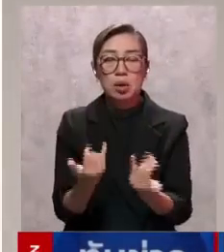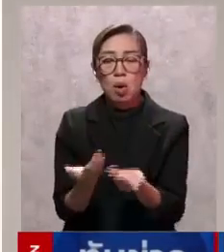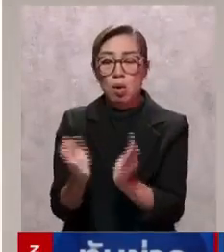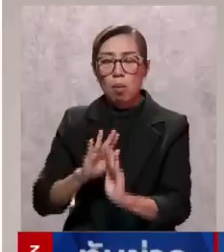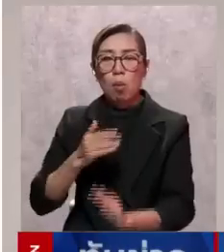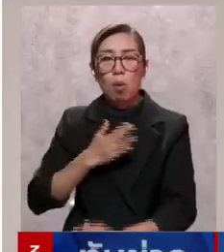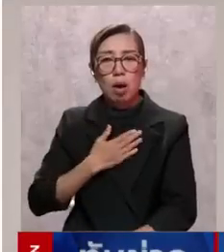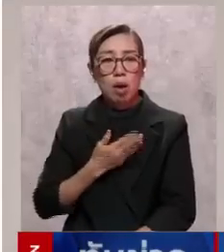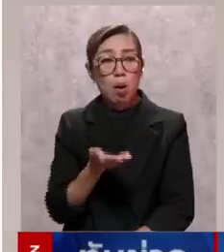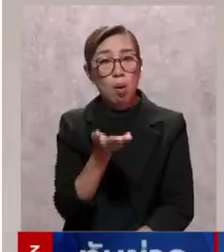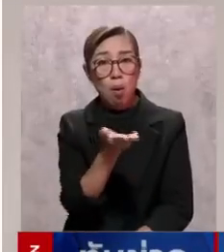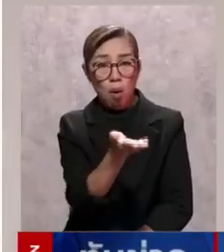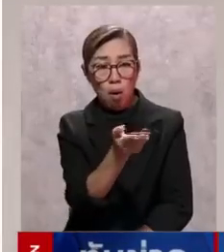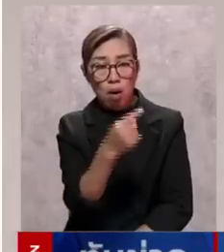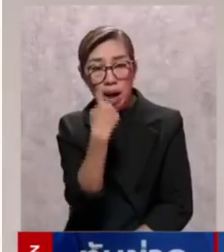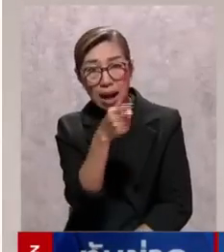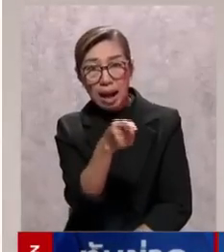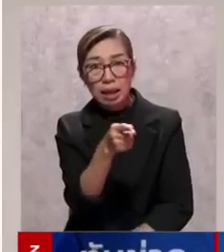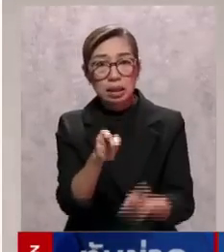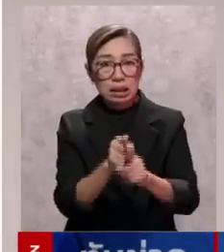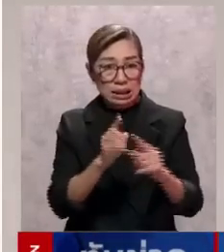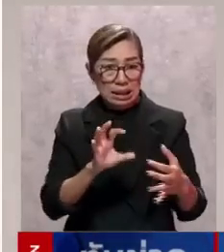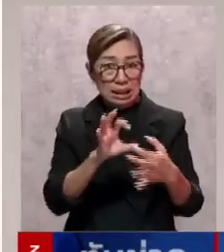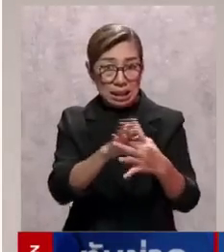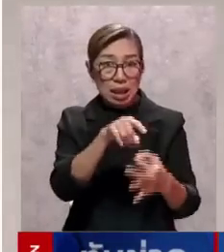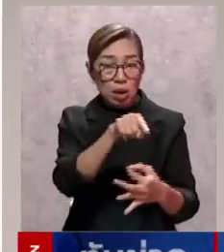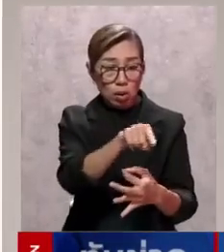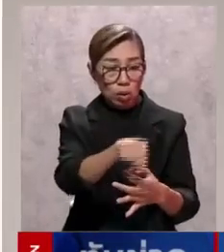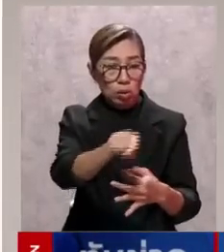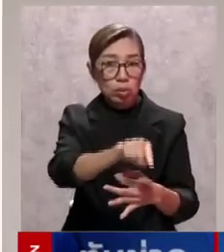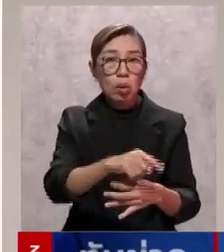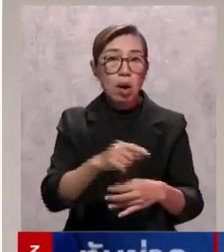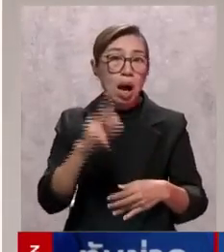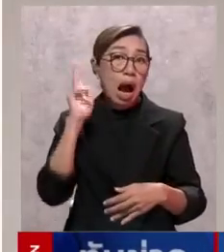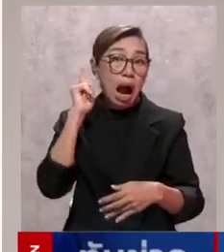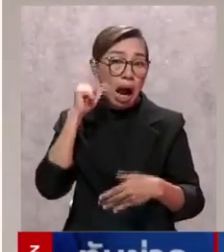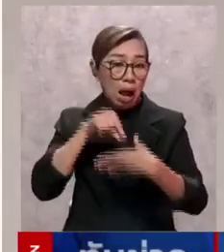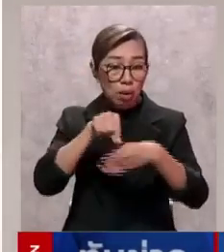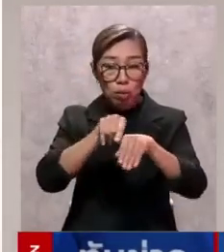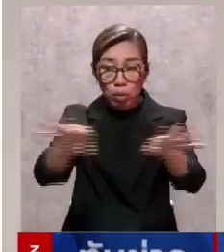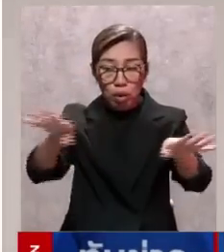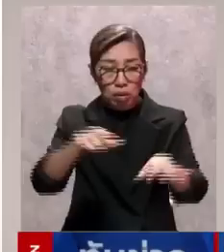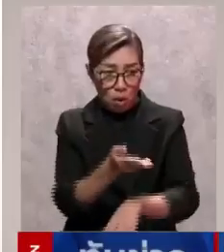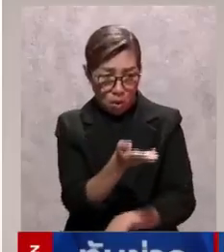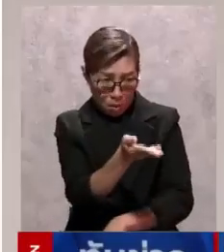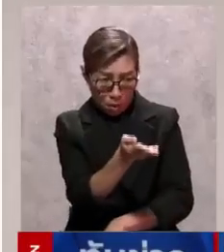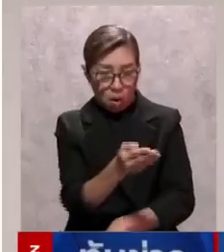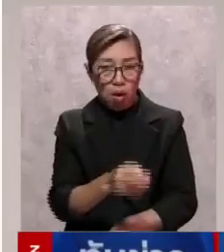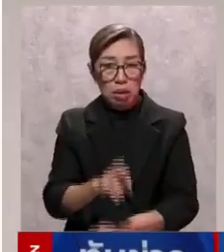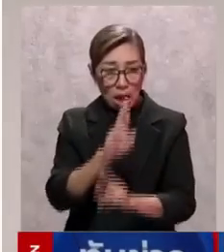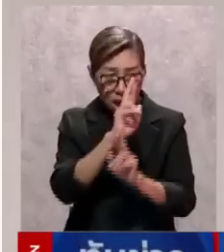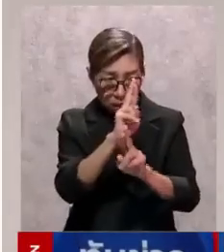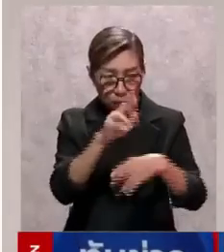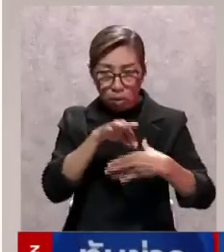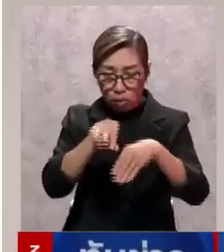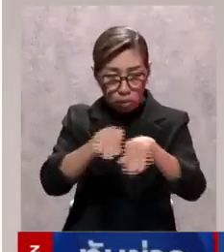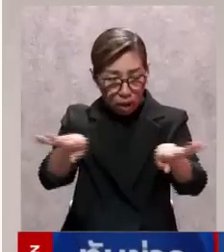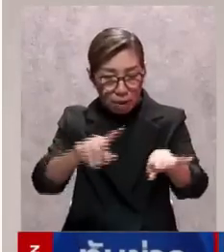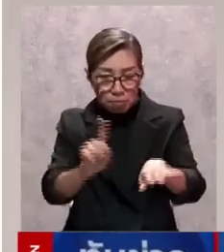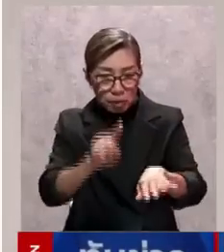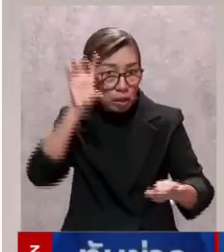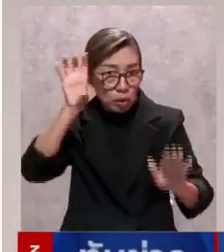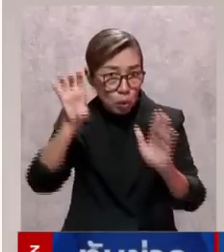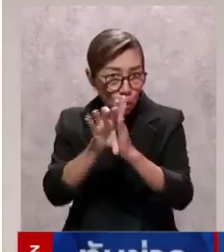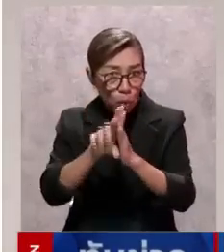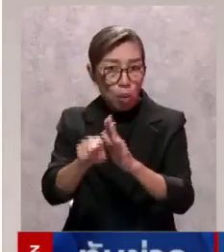อนุเคราะห์ค่ะไปถึงคนที่มีส่วนเกี่ยวข้องในการนำเสนอหรือแชร์ข่าวนะคะให้ส่งต่ออย่างระมัดระวังทั้งในส่วนของรูป